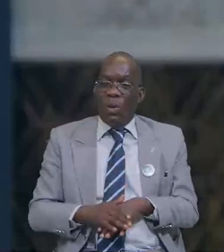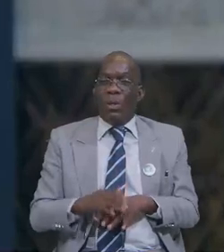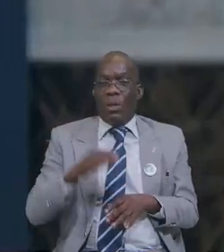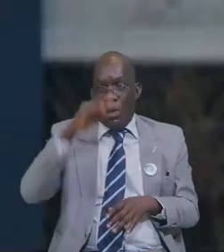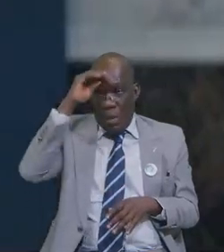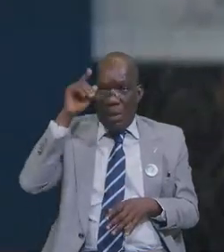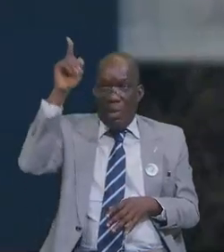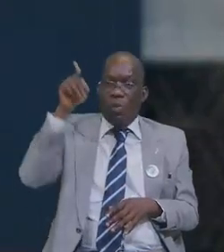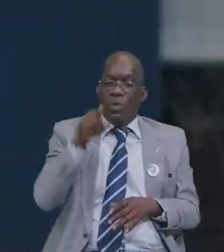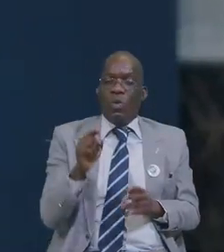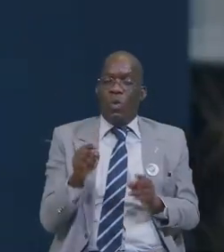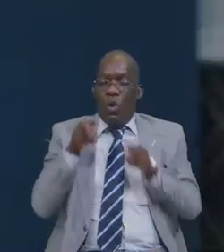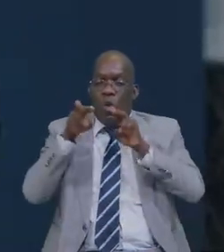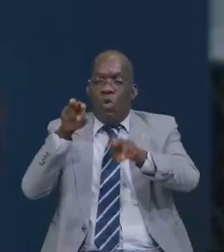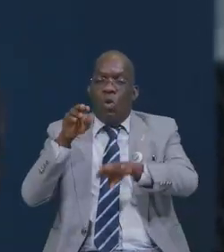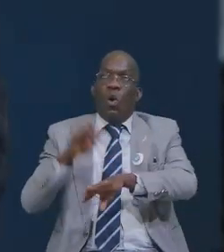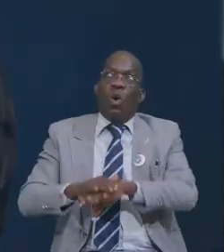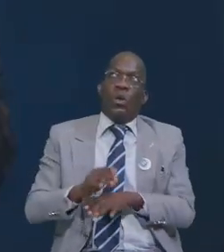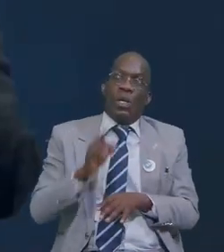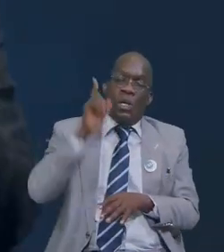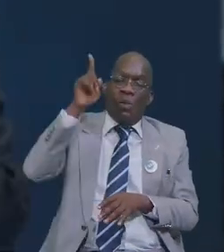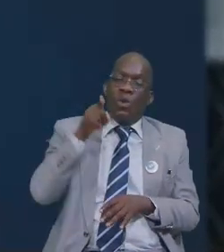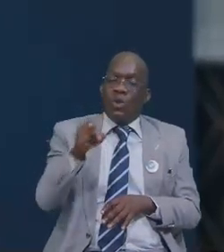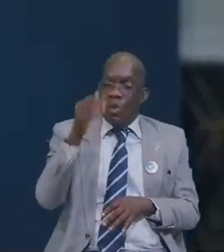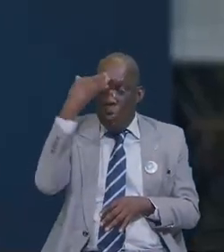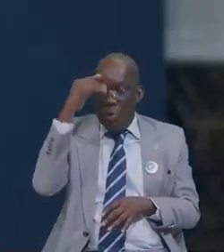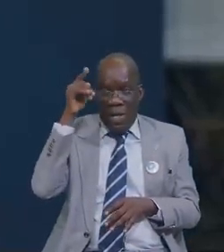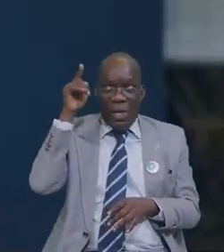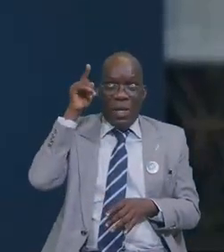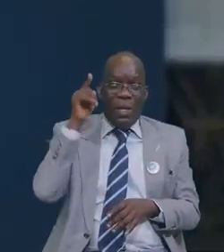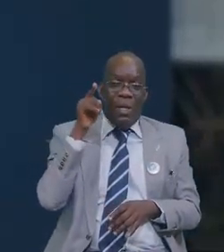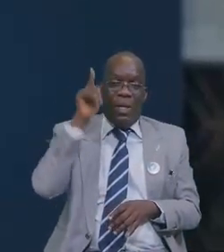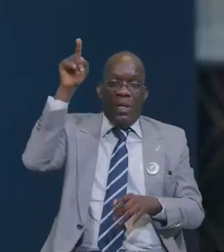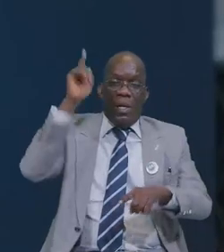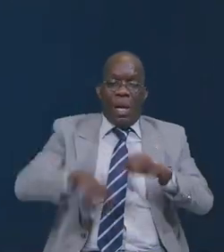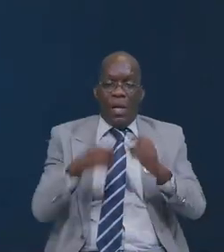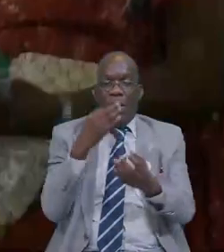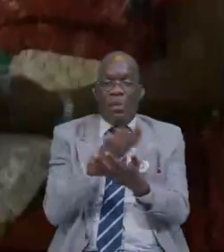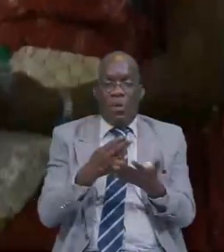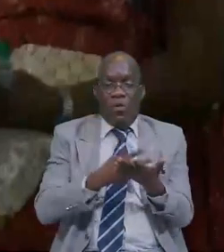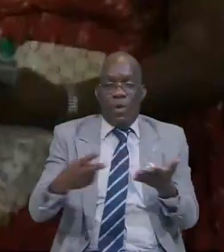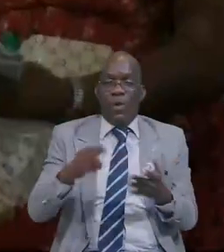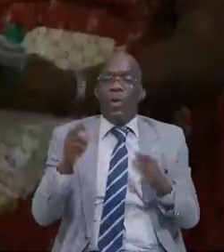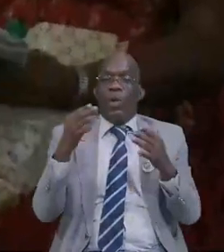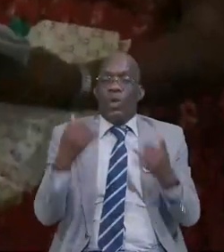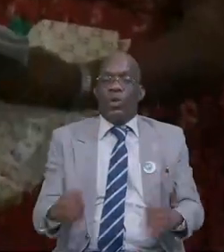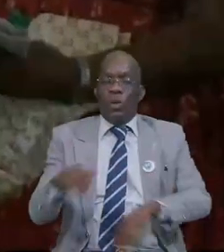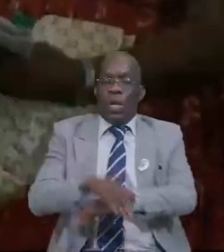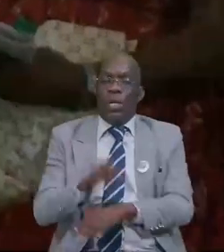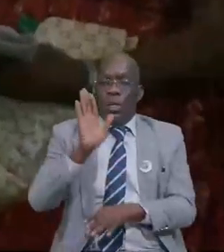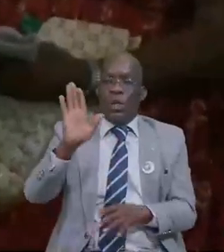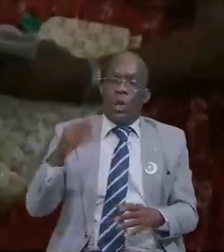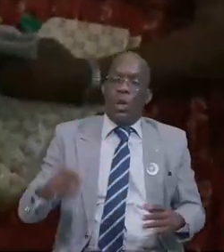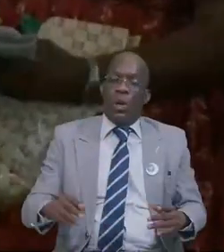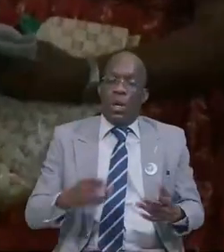est fixé sur lui. Et tu sais qu'il ne peut échouer. Ce soit dans ta vie, il ne peut pas